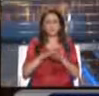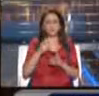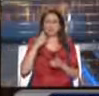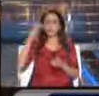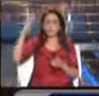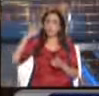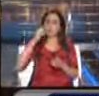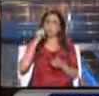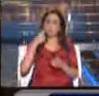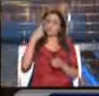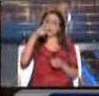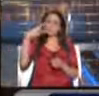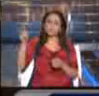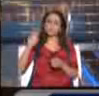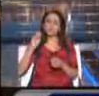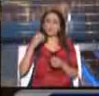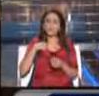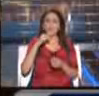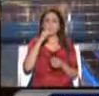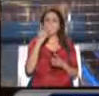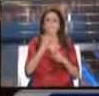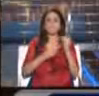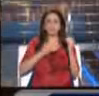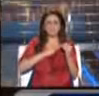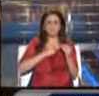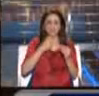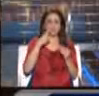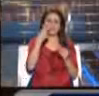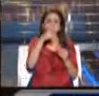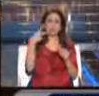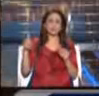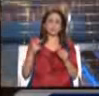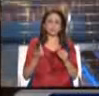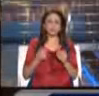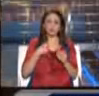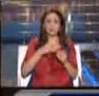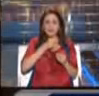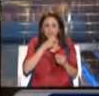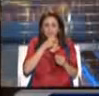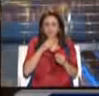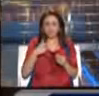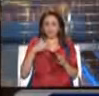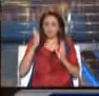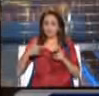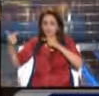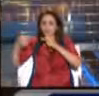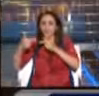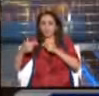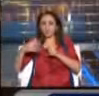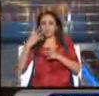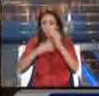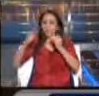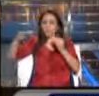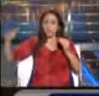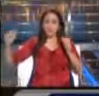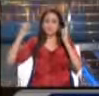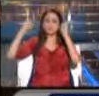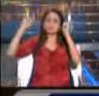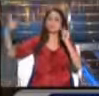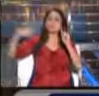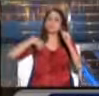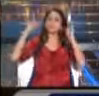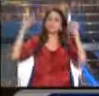سنه من دور ابناء، انا بناتي انا بنت عندها 25 سنه، انا اصبحت جد الان، فما ينفعش ان انا اخش في خناقه مع اولاد بيشجعونا مع